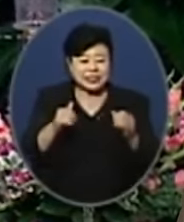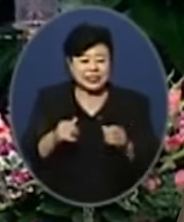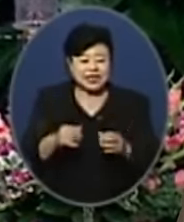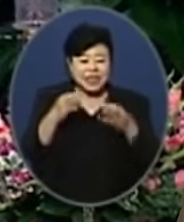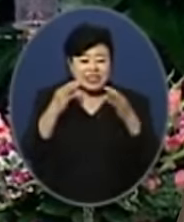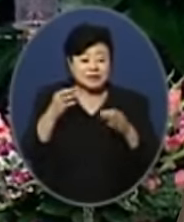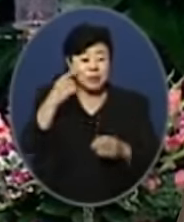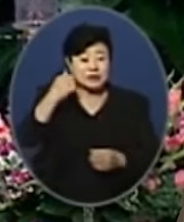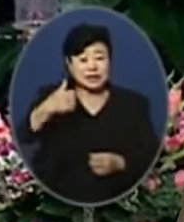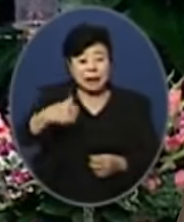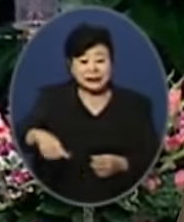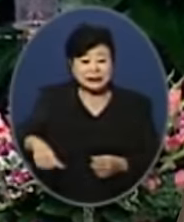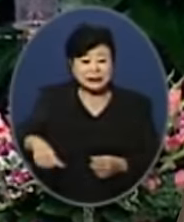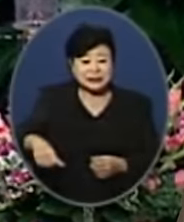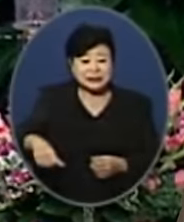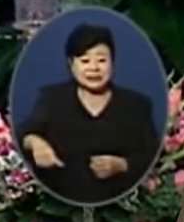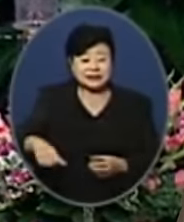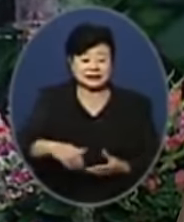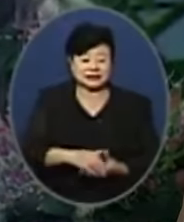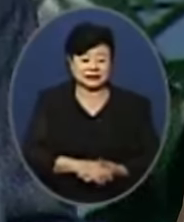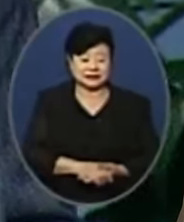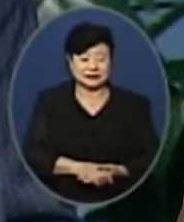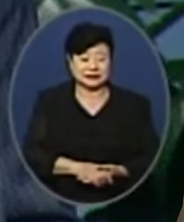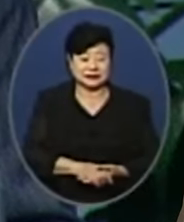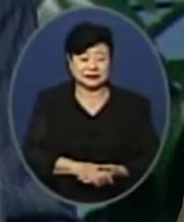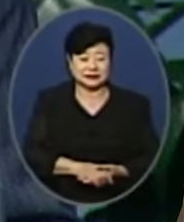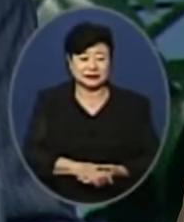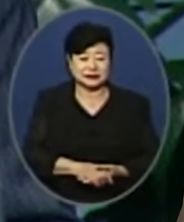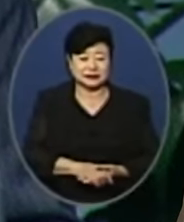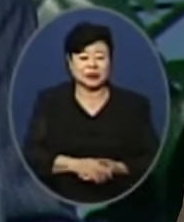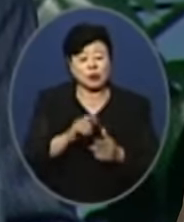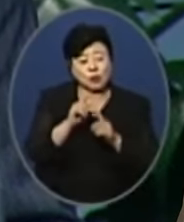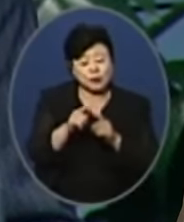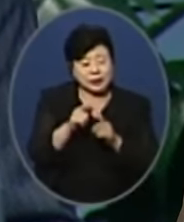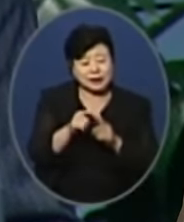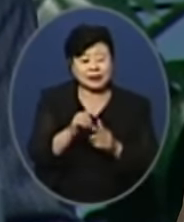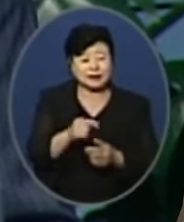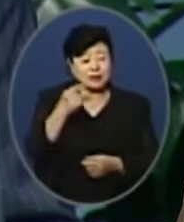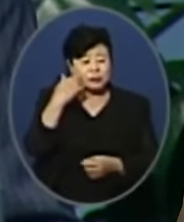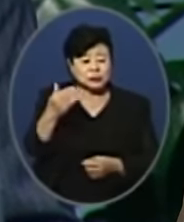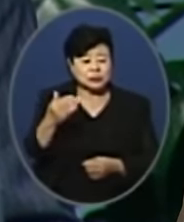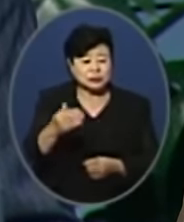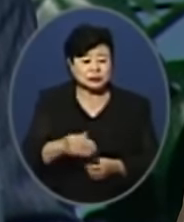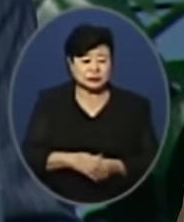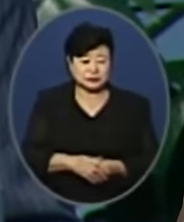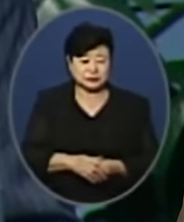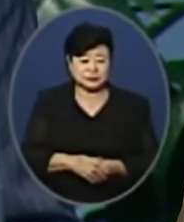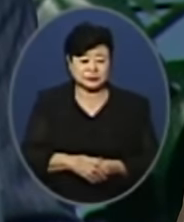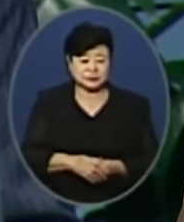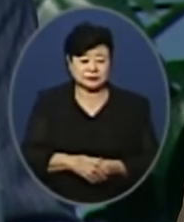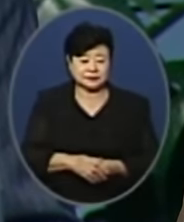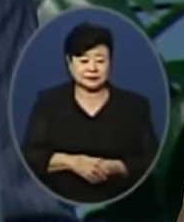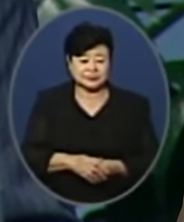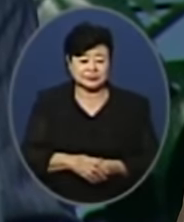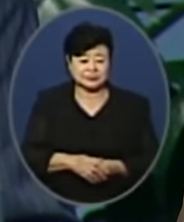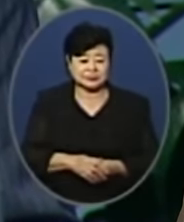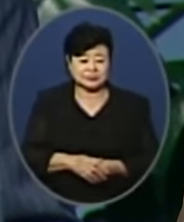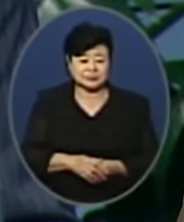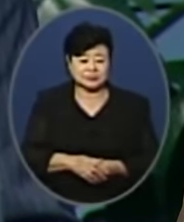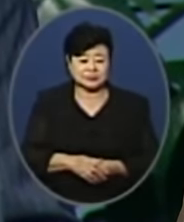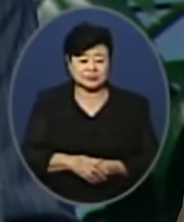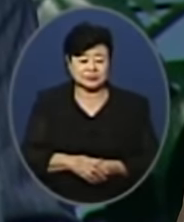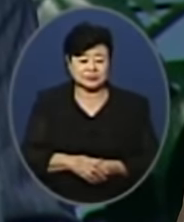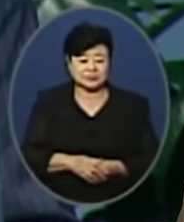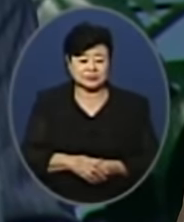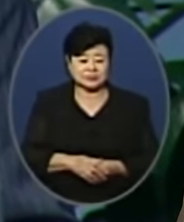아드님이 제게 그 고민을 합니다. 김모 목사님은 미국에